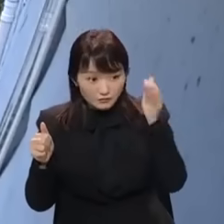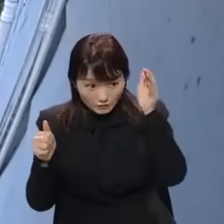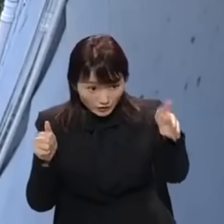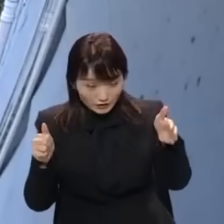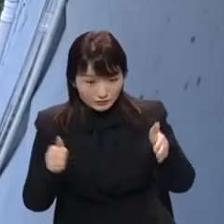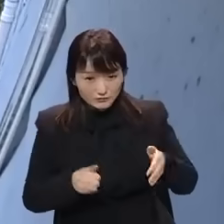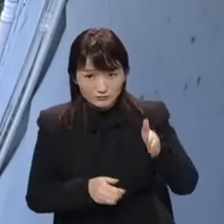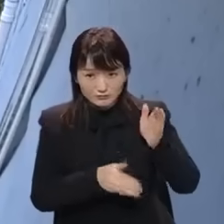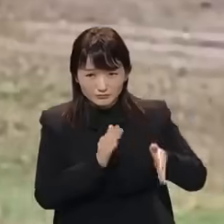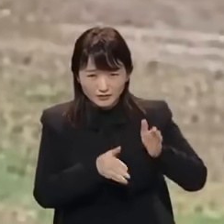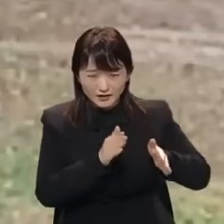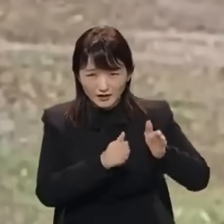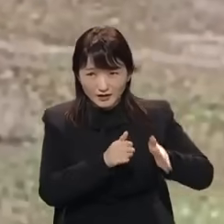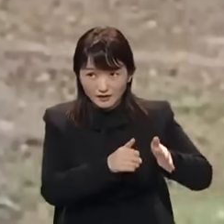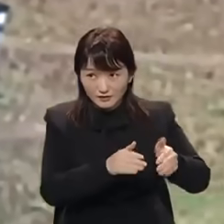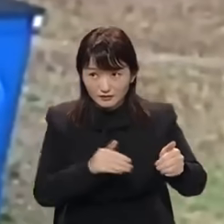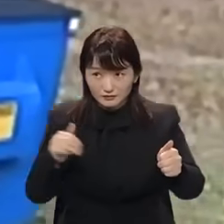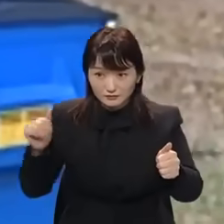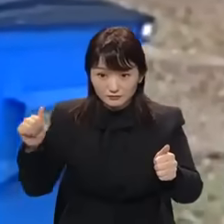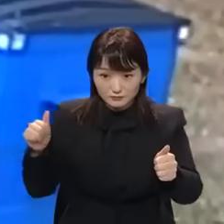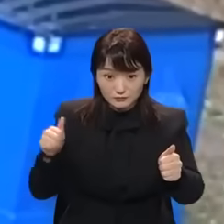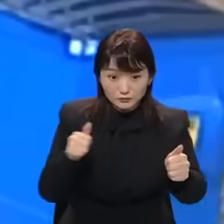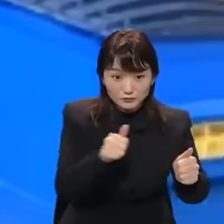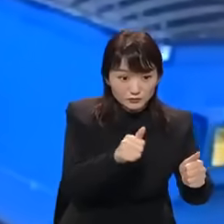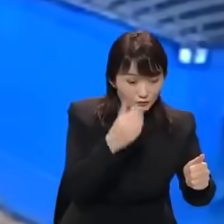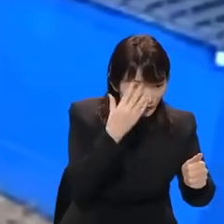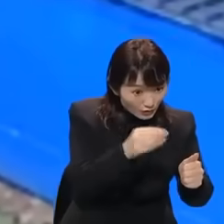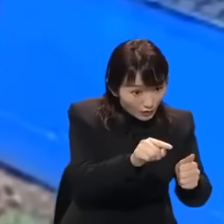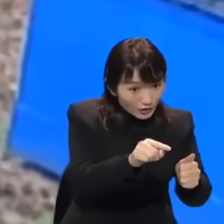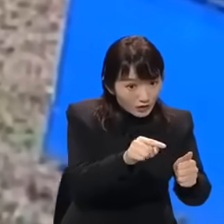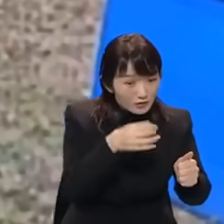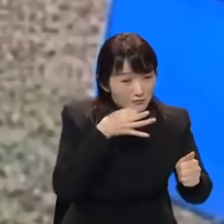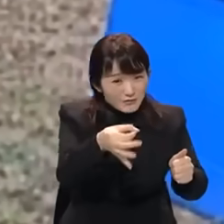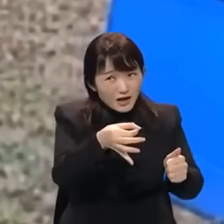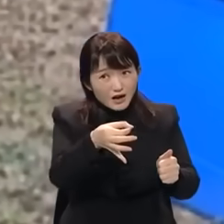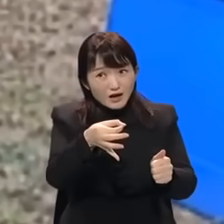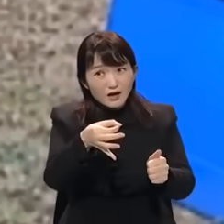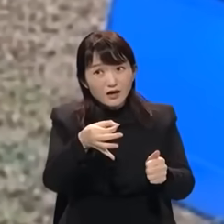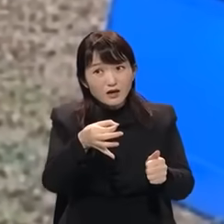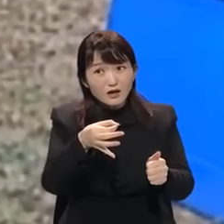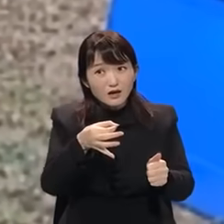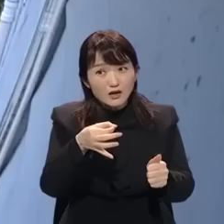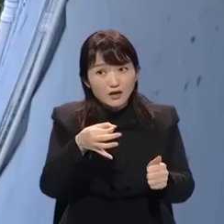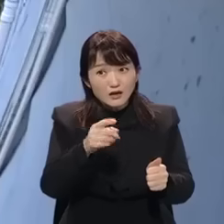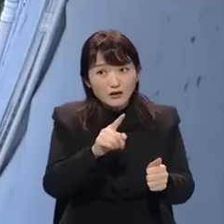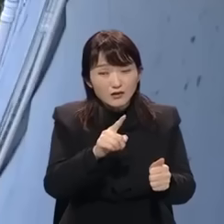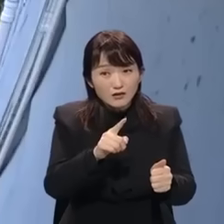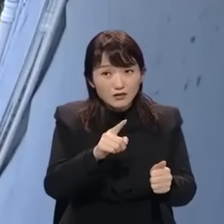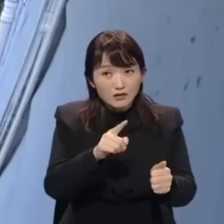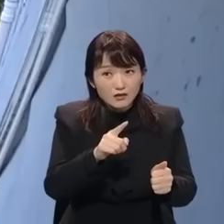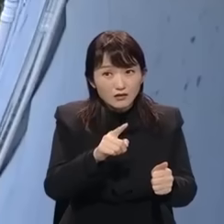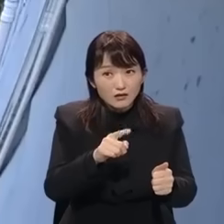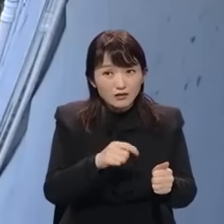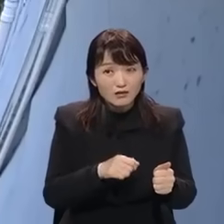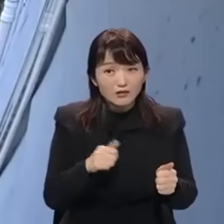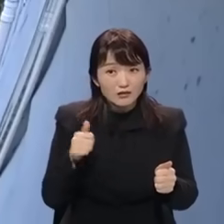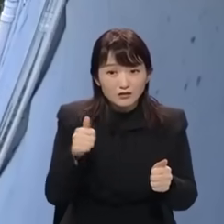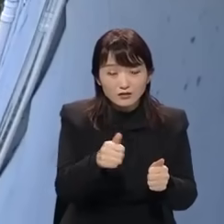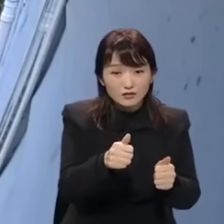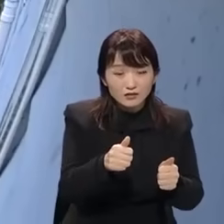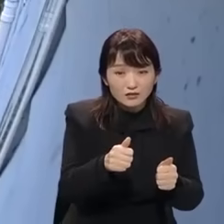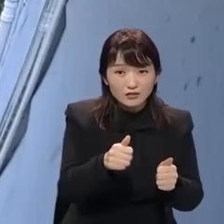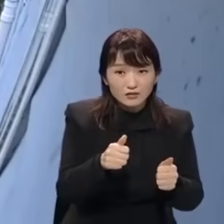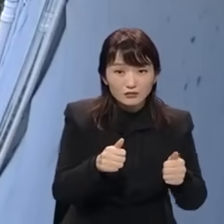뜁니다. 근데 강아지가 뛰어간 곳을 본 남성, 비명을 지르면서 따라 뛰는데요. 강아지에 따라 붙은 바로